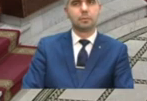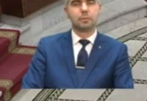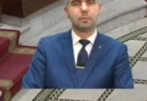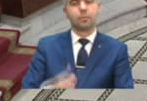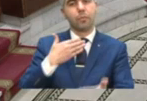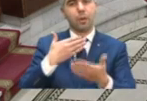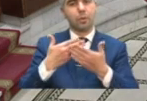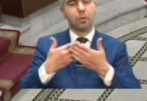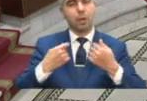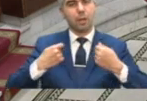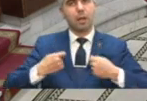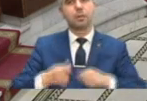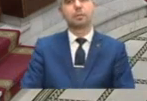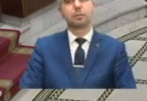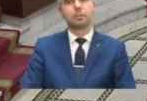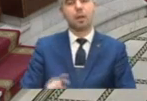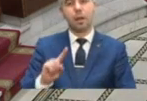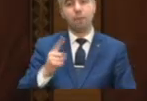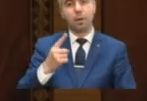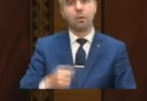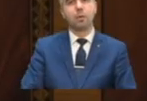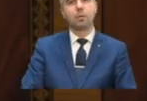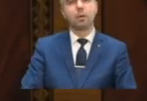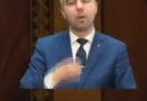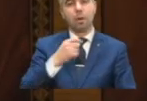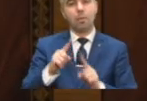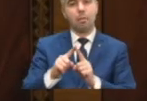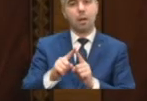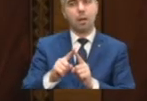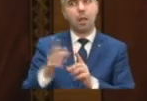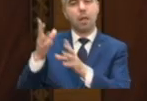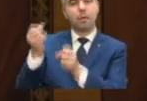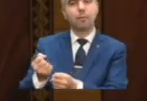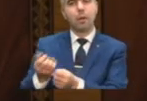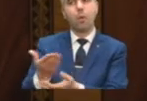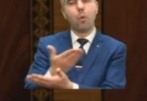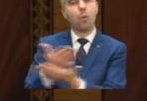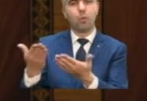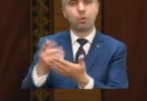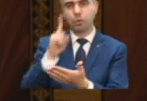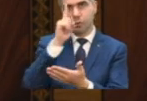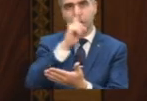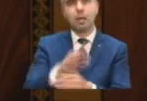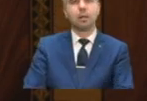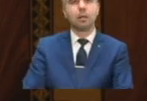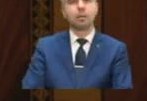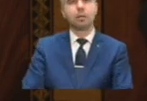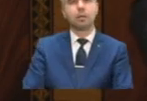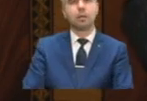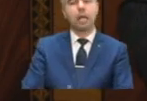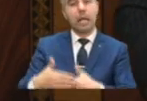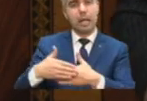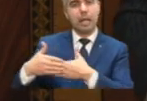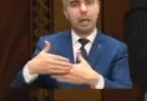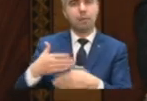شكرا سيدة الرئيسة. أولا اللهم ارفع عنا البلاء وهذا الوباء. أكيد إن شاء الله مع تلقيح